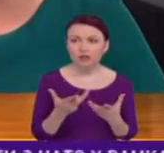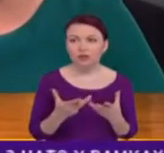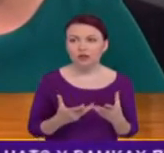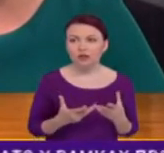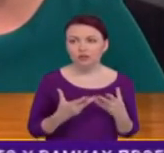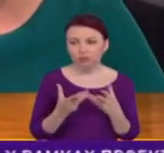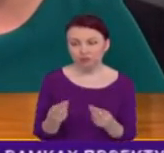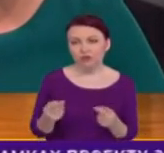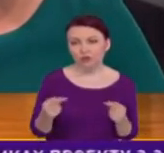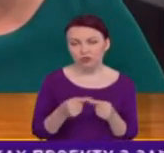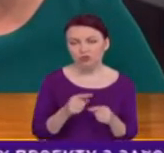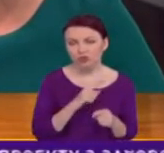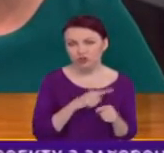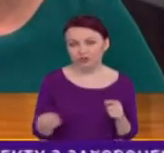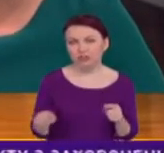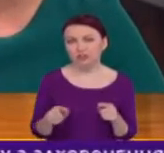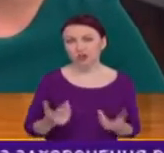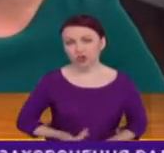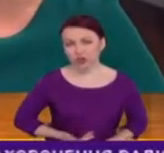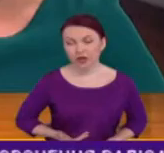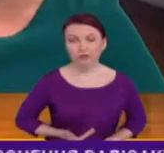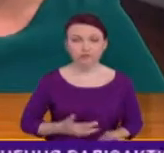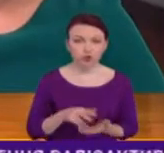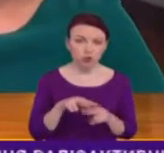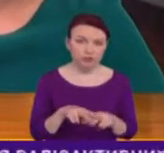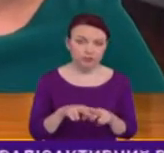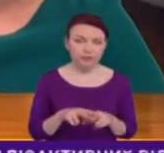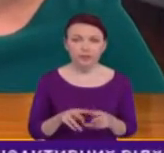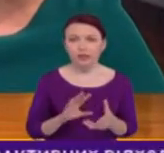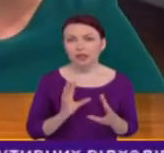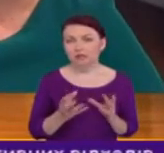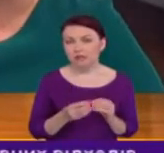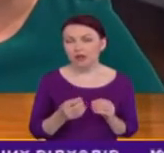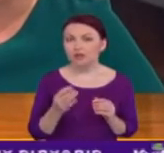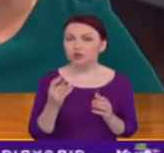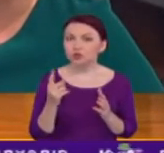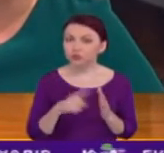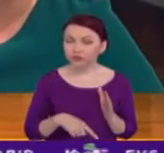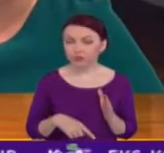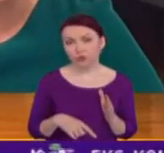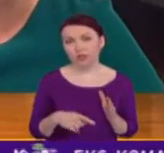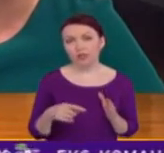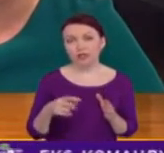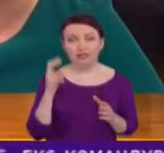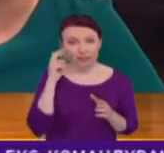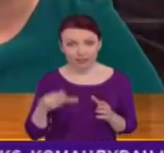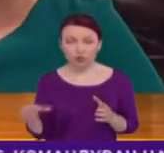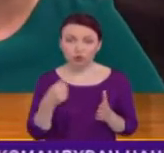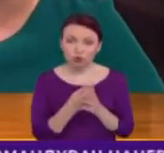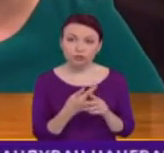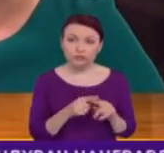впливають, ну, конкретно на швидкість і оперативність життя в столиці. І взагалі на довіру, власне кажучи, киян до ось